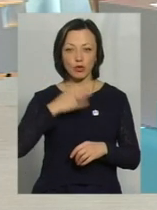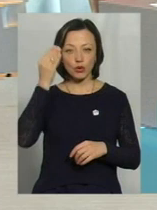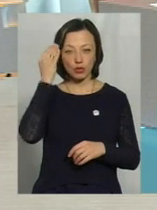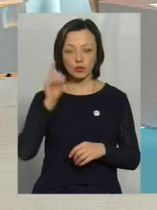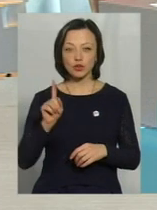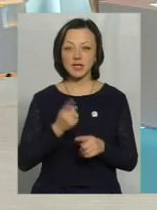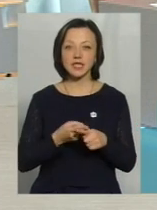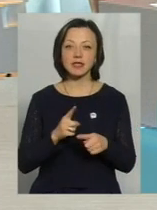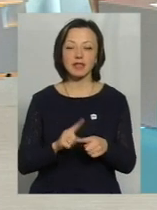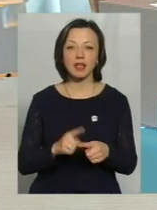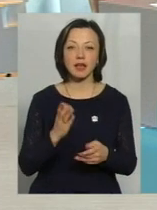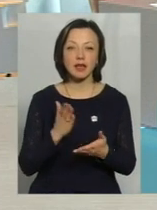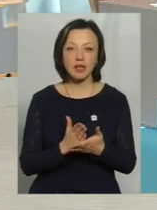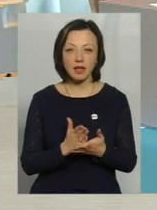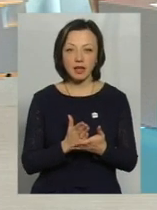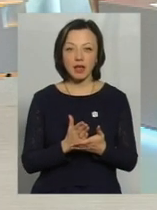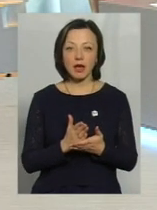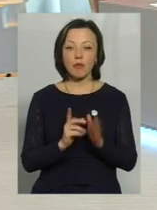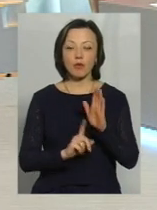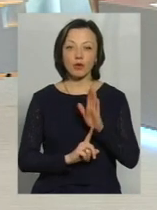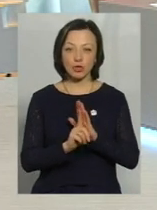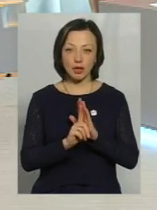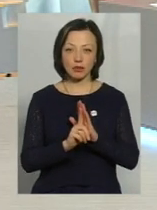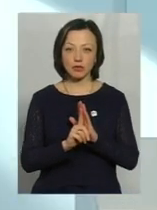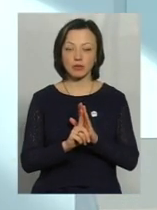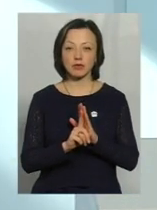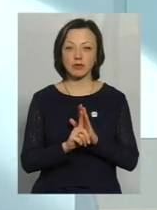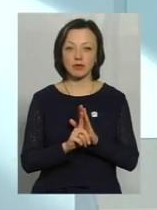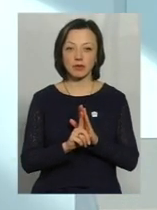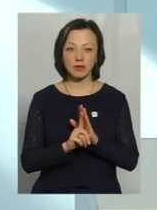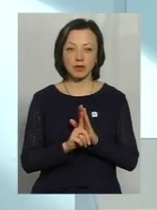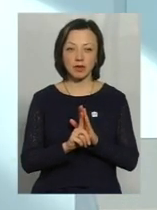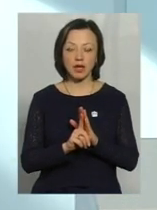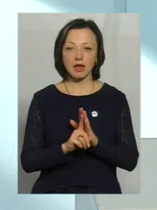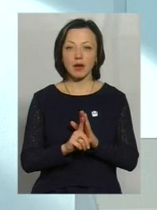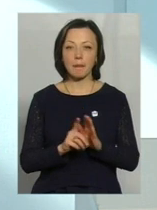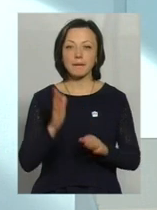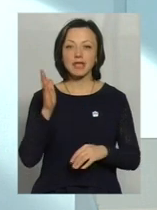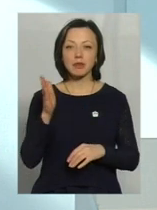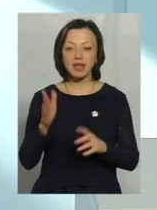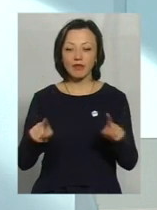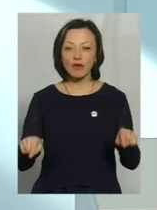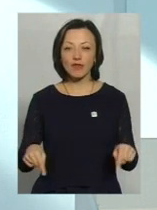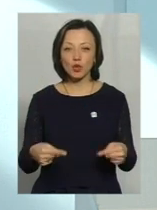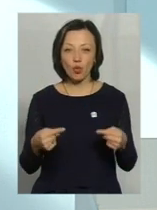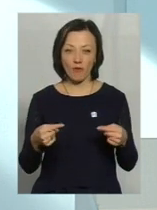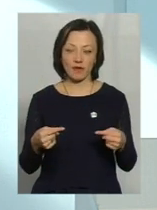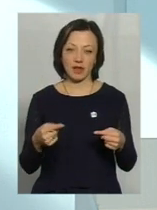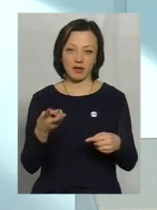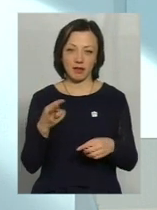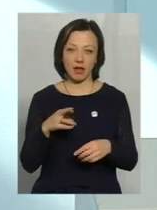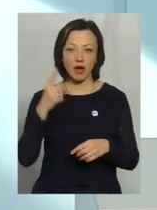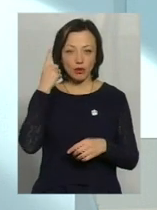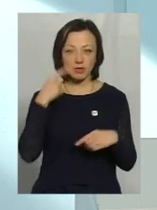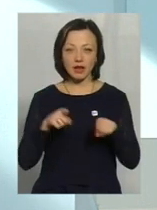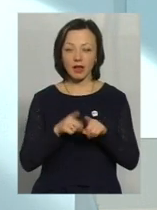що це є як і початком року, це є як і перспективою відновлення. І я думаю, що